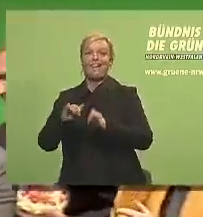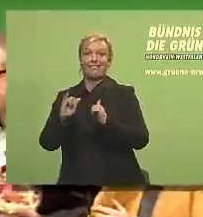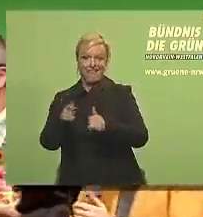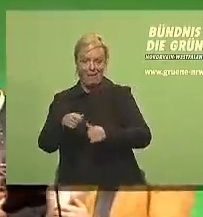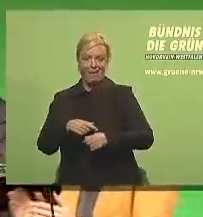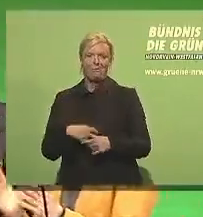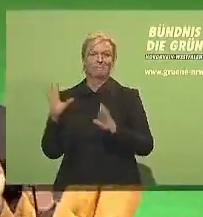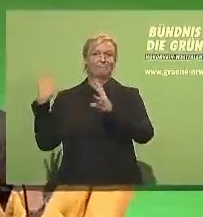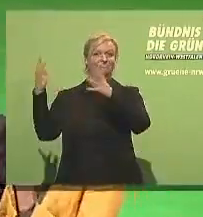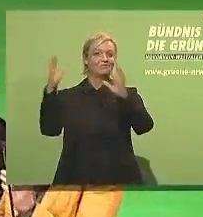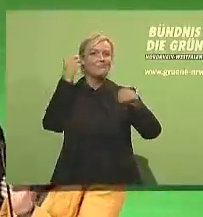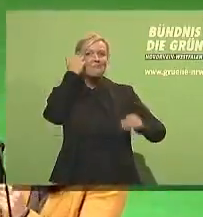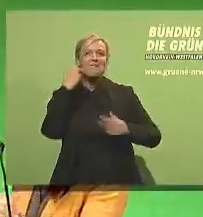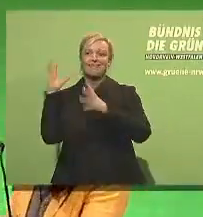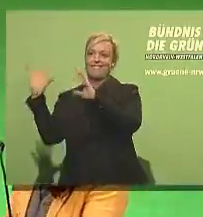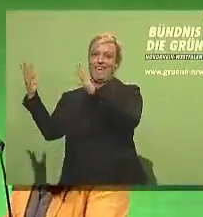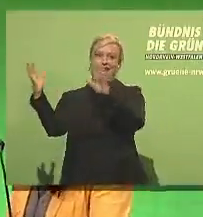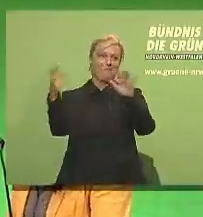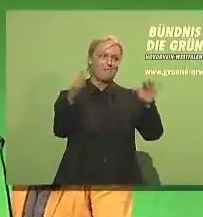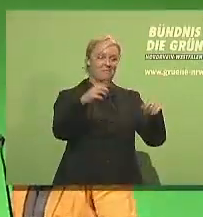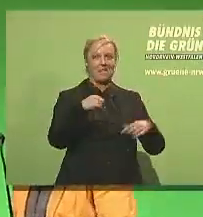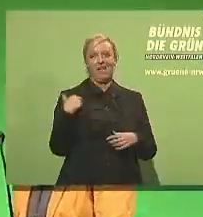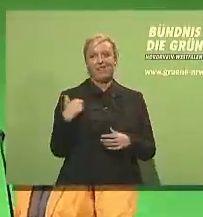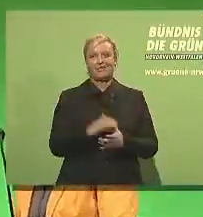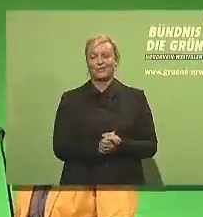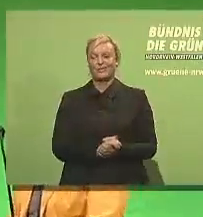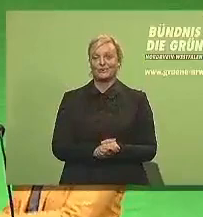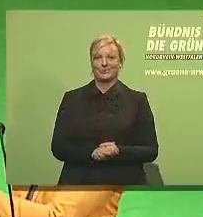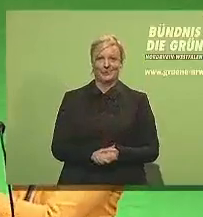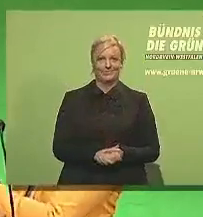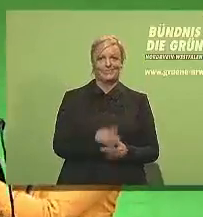unseren frisch gebackenen Wahlkampfkoordinator.